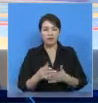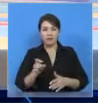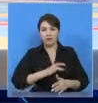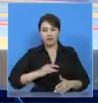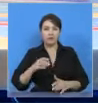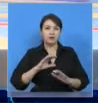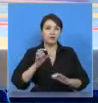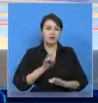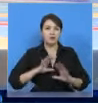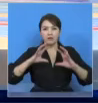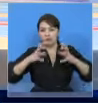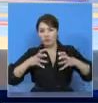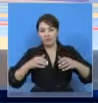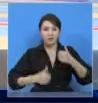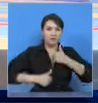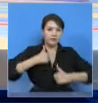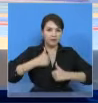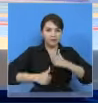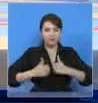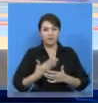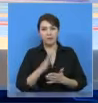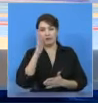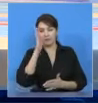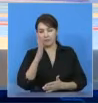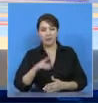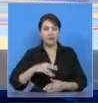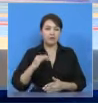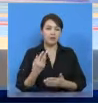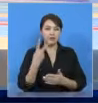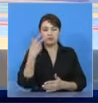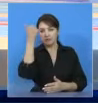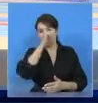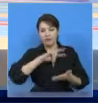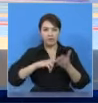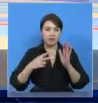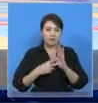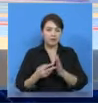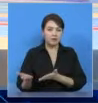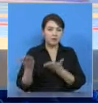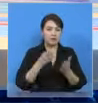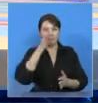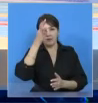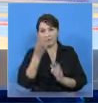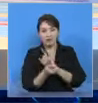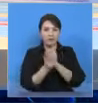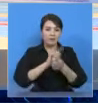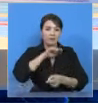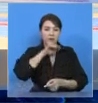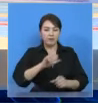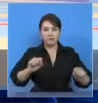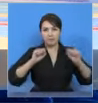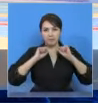республиканских и международных соревнованиях будущем примерно через 2 года мы планируем врага сеть для обмена опытом профессиональных